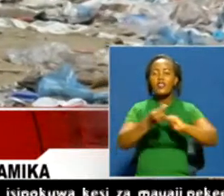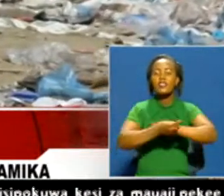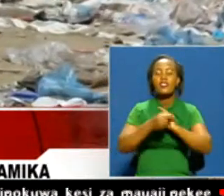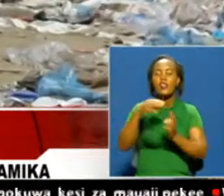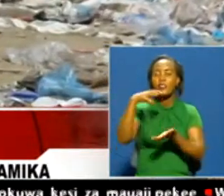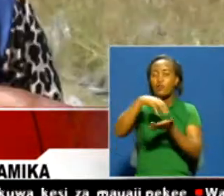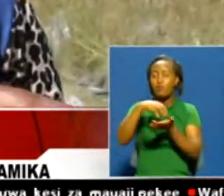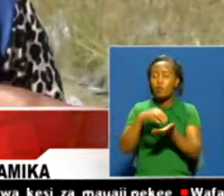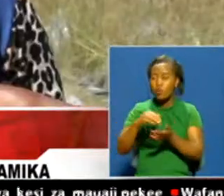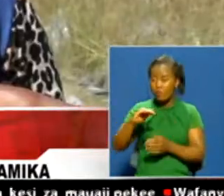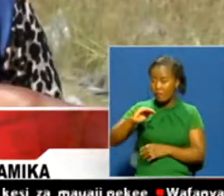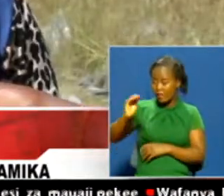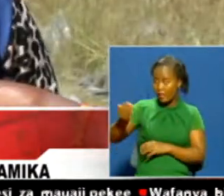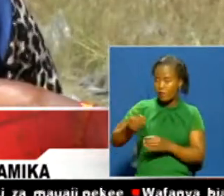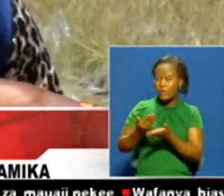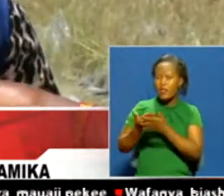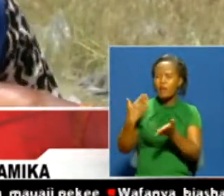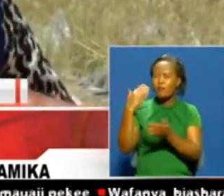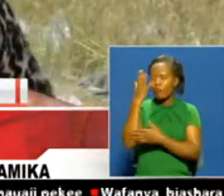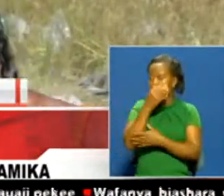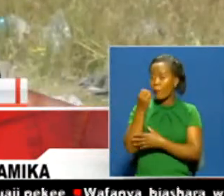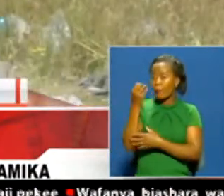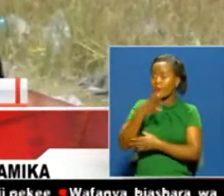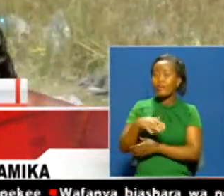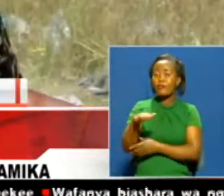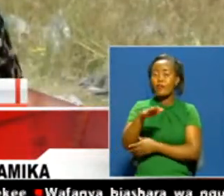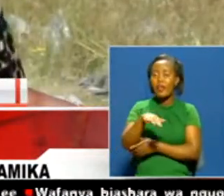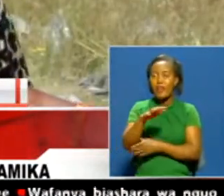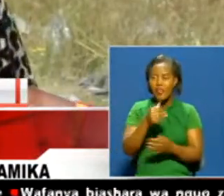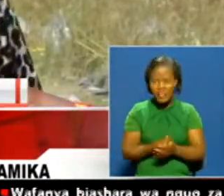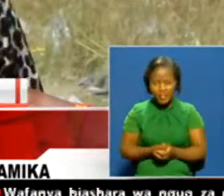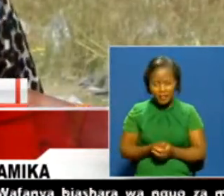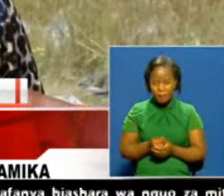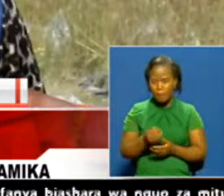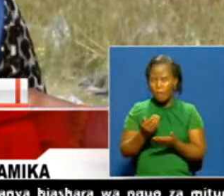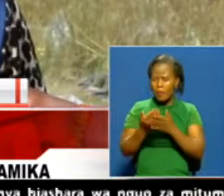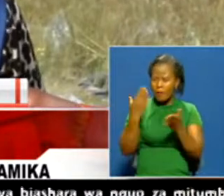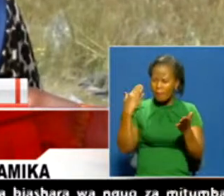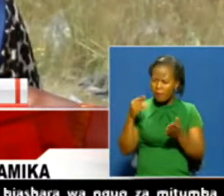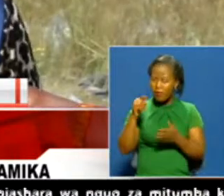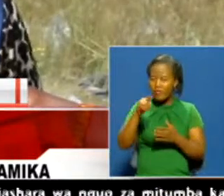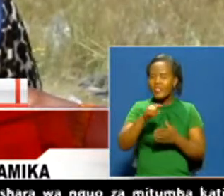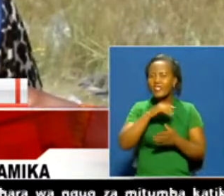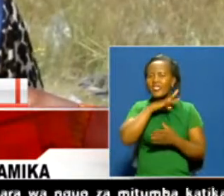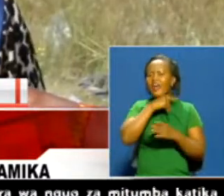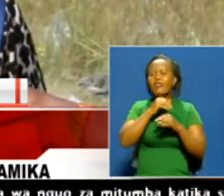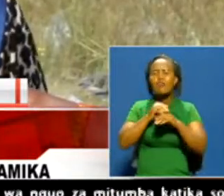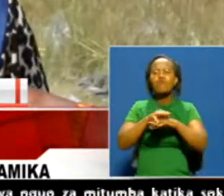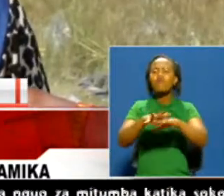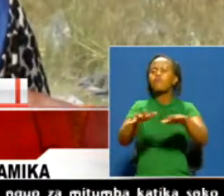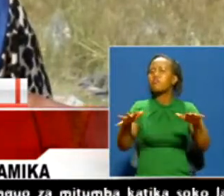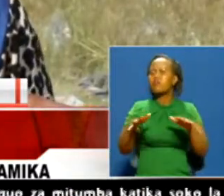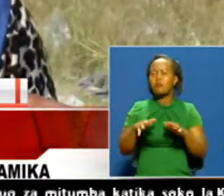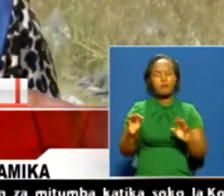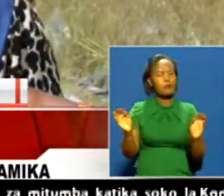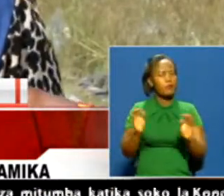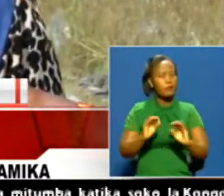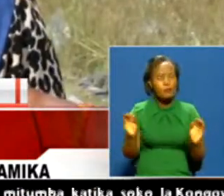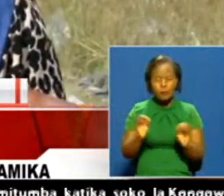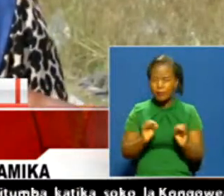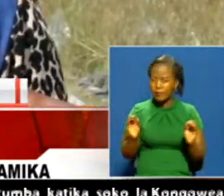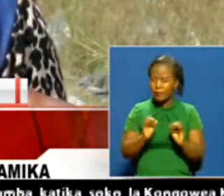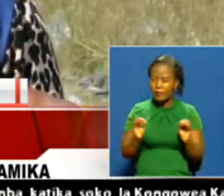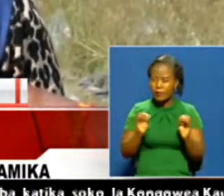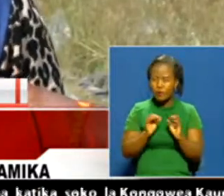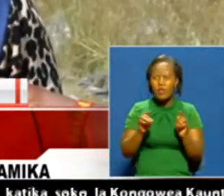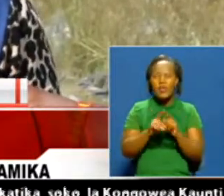mmoja ulikuwa wa kifahari. Haikuwa imekuja hivi, imekuja paka tukinunua hapa, haikuwa imekuja hivi, ilikuwa